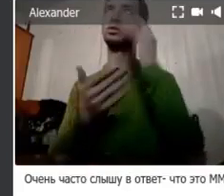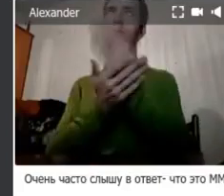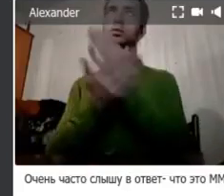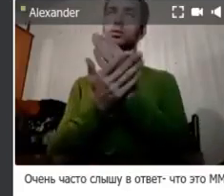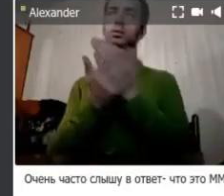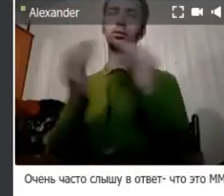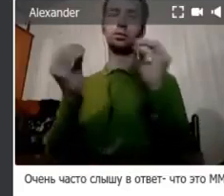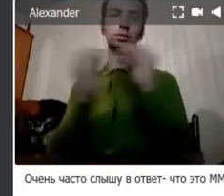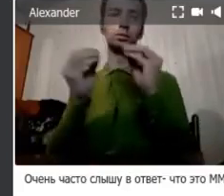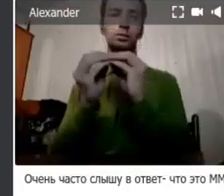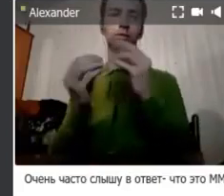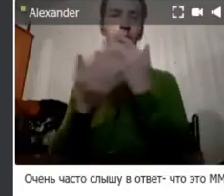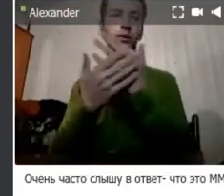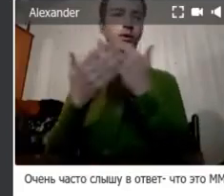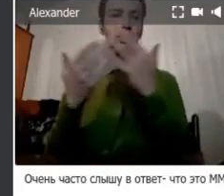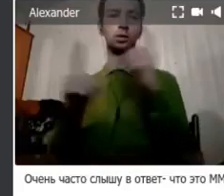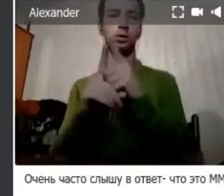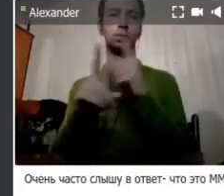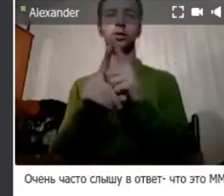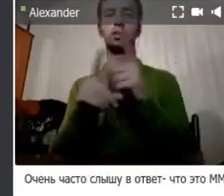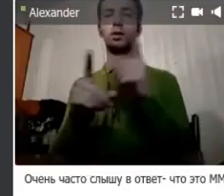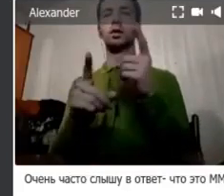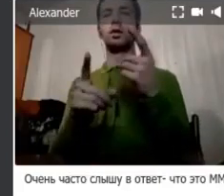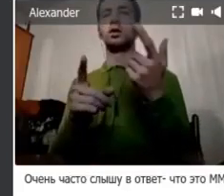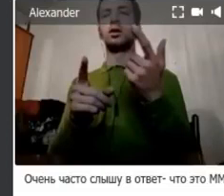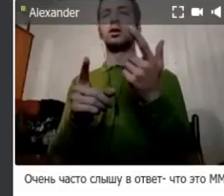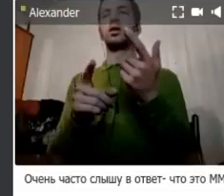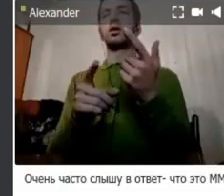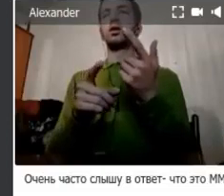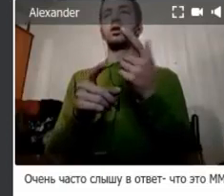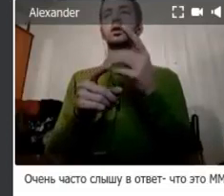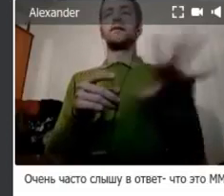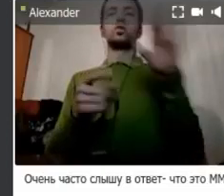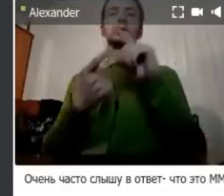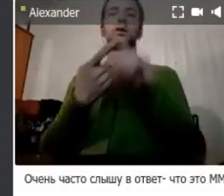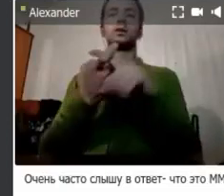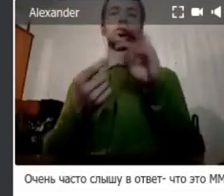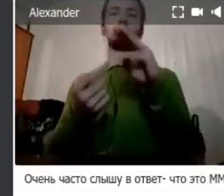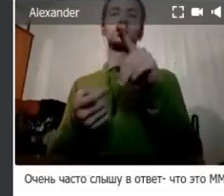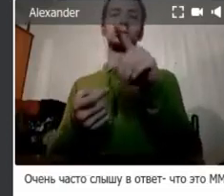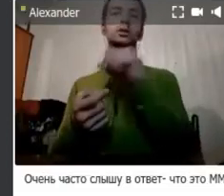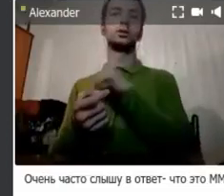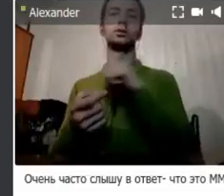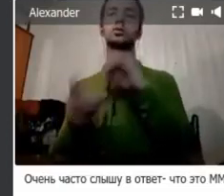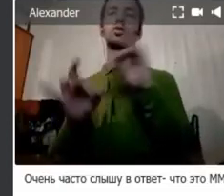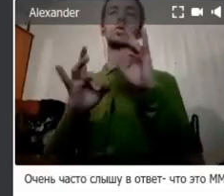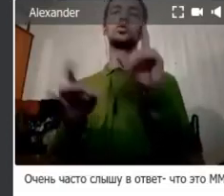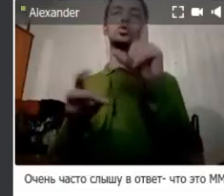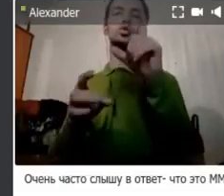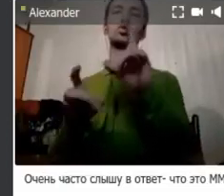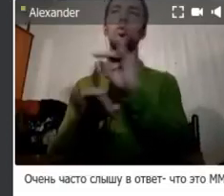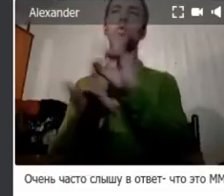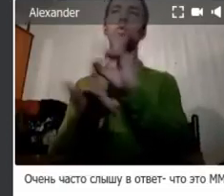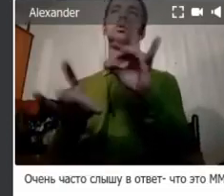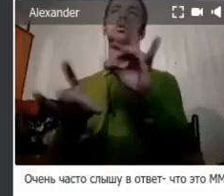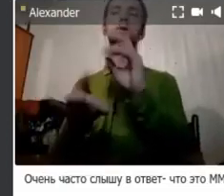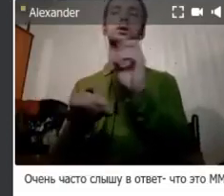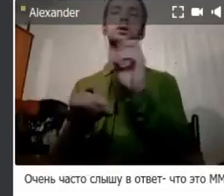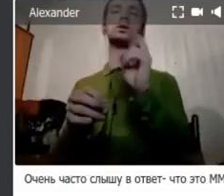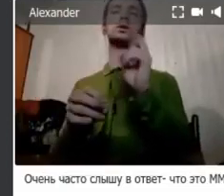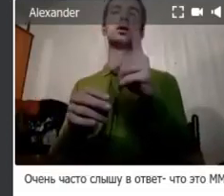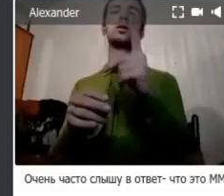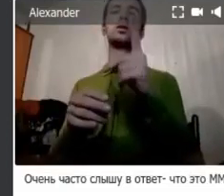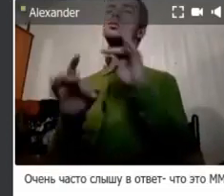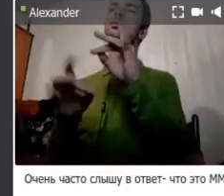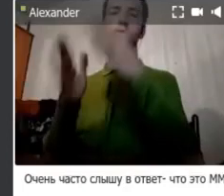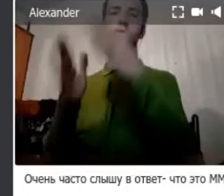у человека даже такой мысли не возникает, что какой-то это МММ там, или пирамида. У человека только один вопрос, где взять денег, чтобы